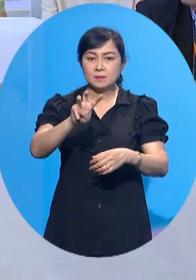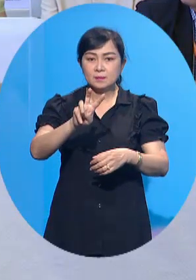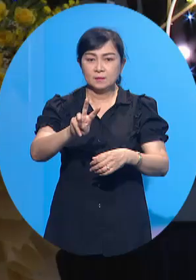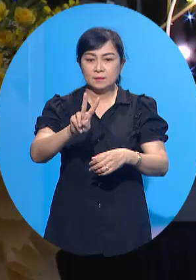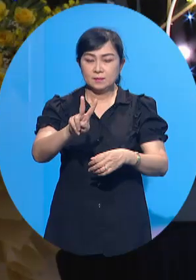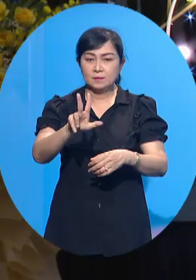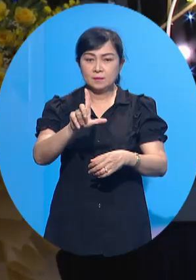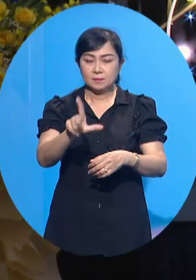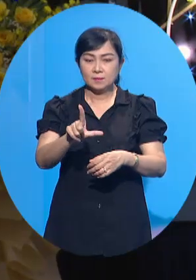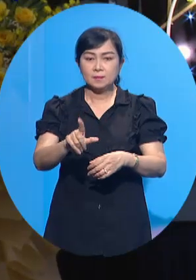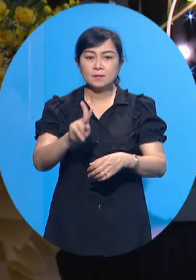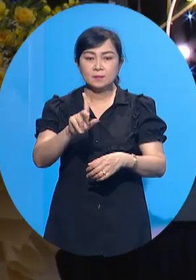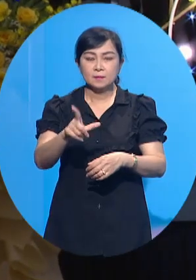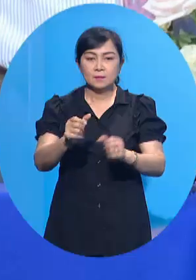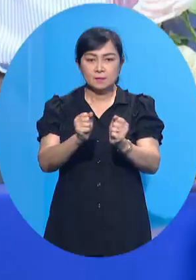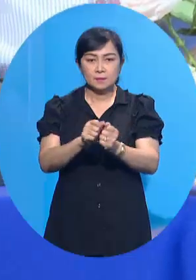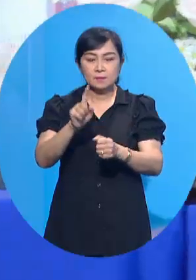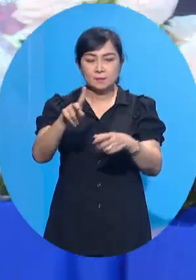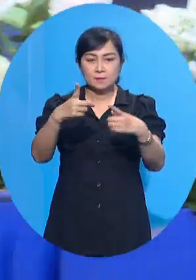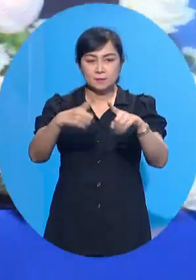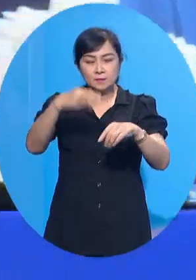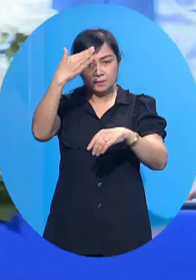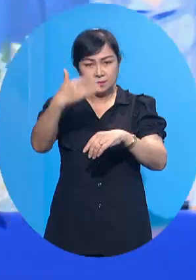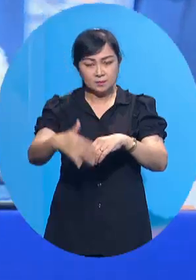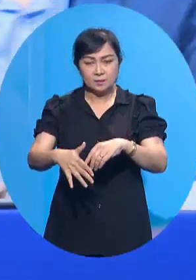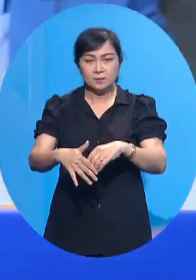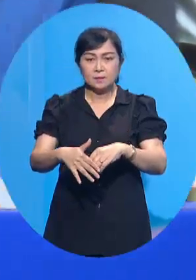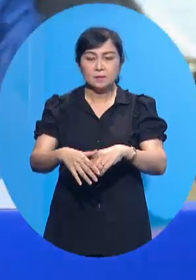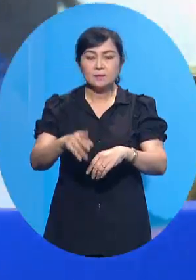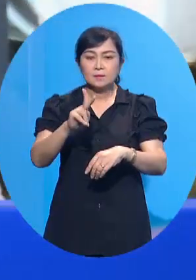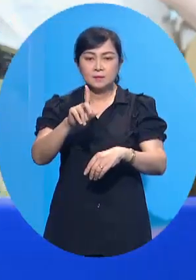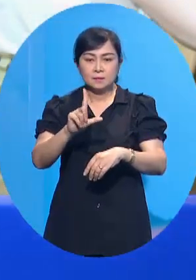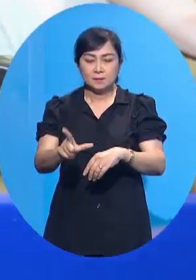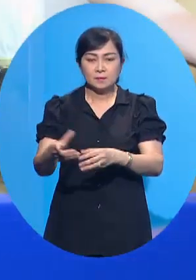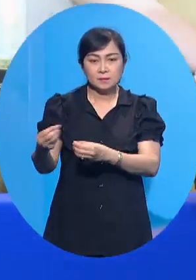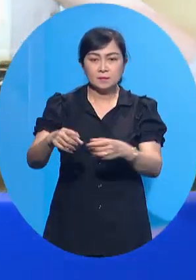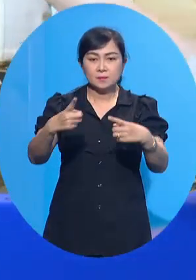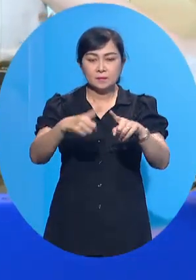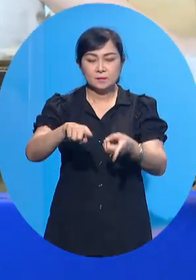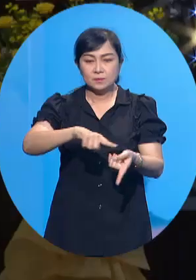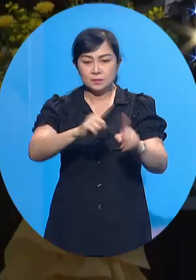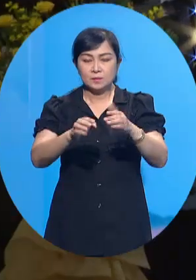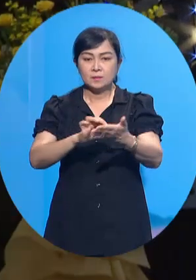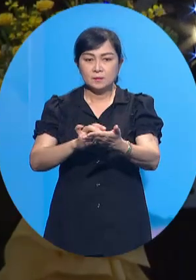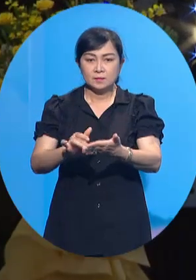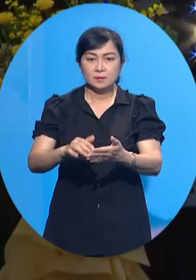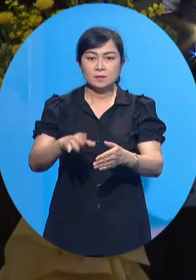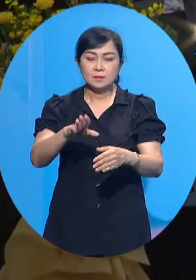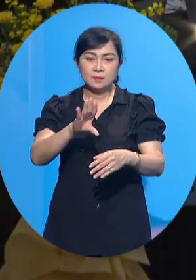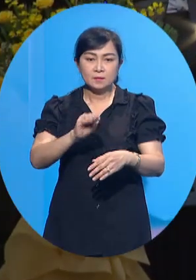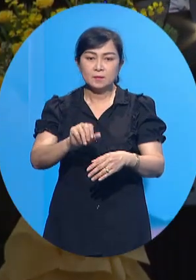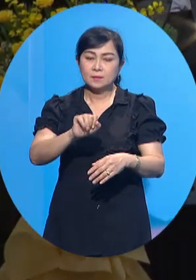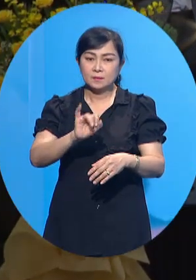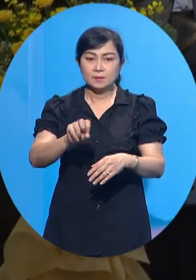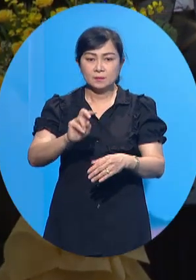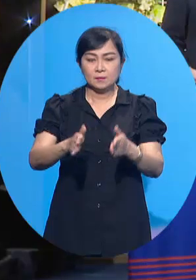2025-2027 giữa Hoplit với 12 doanh nghiệp đã diễn ra. Trong đó, Hoplit đưa các doanh nghiệp chuyển giao công nghệ về phần mềm tích hợp AI